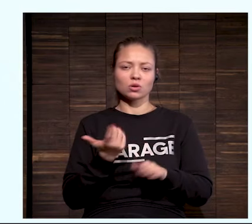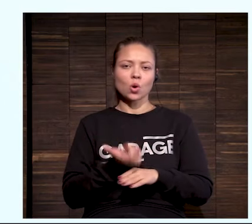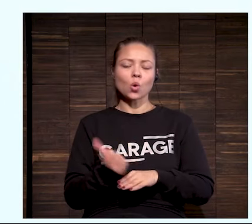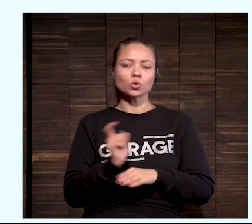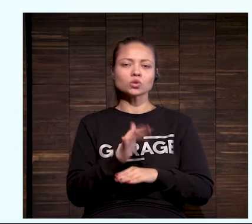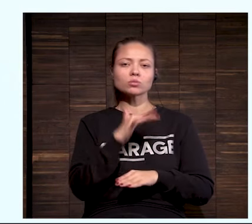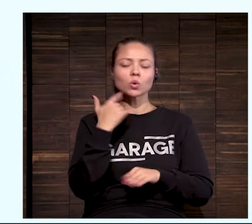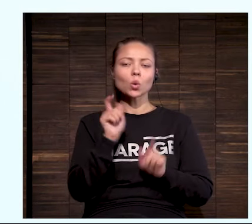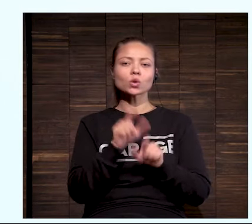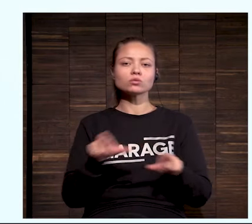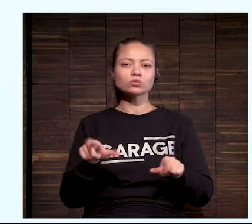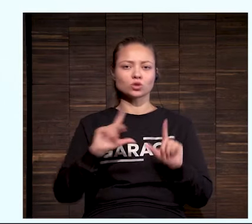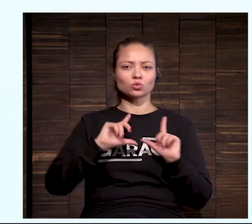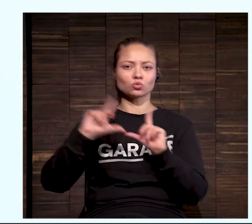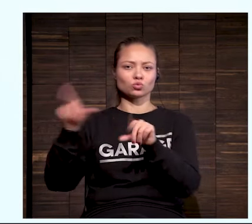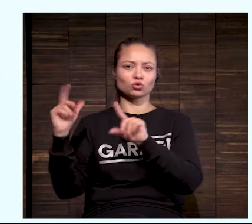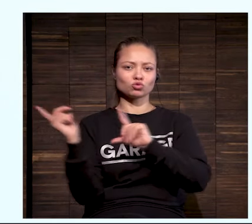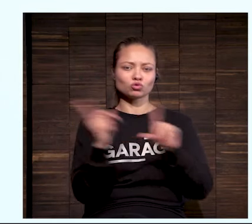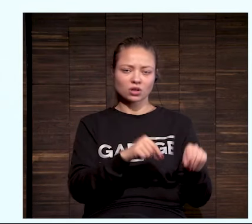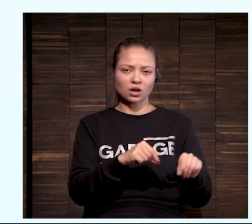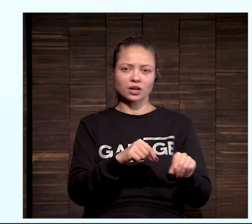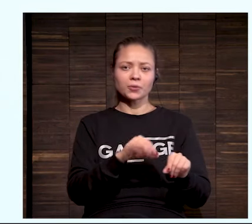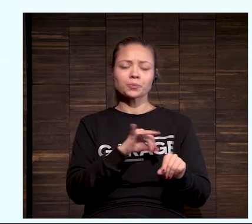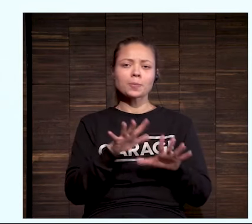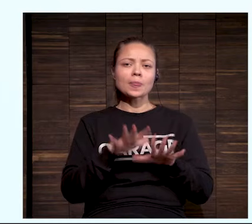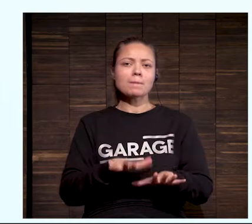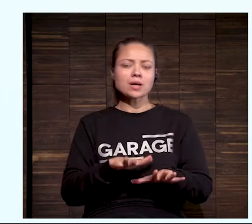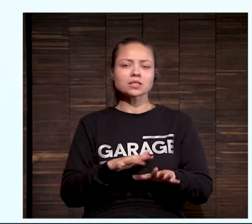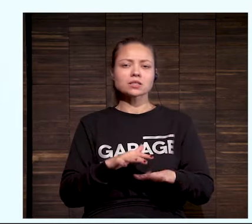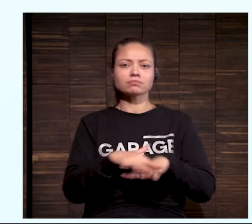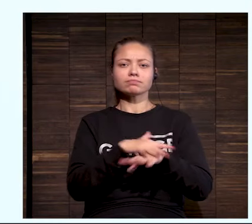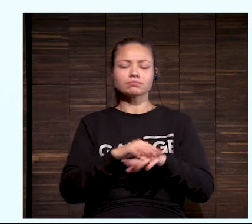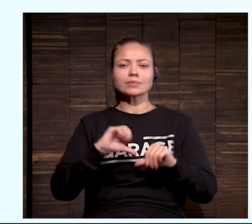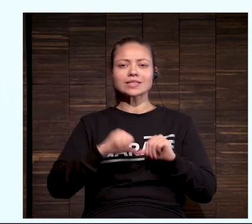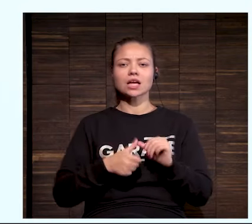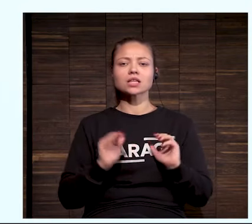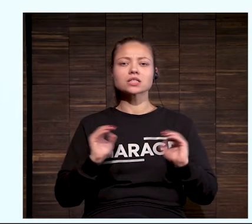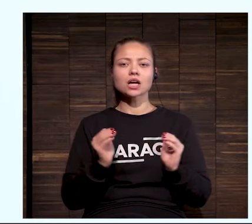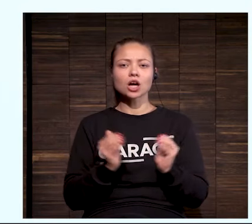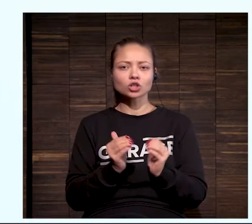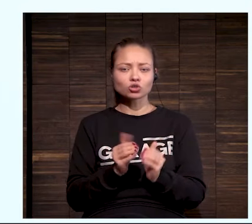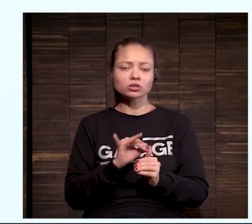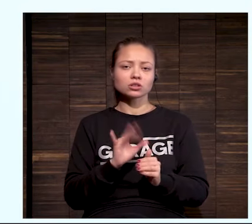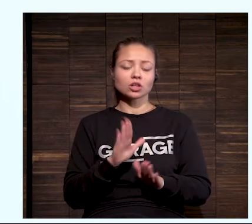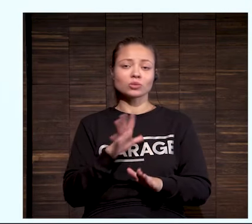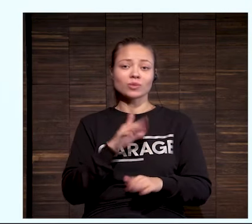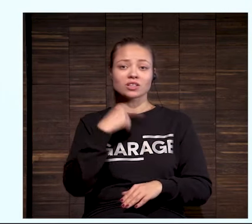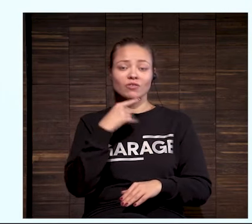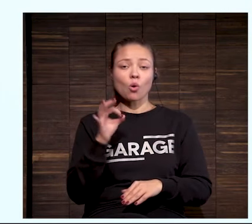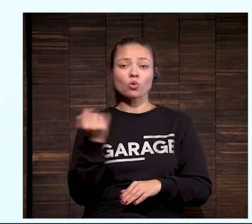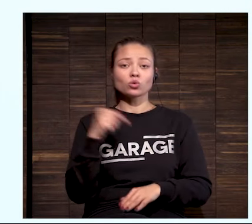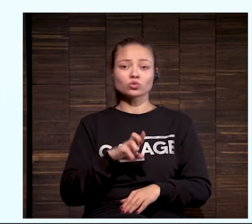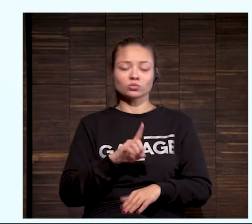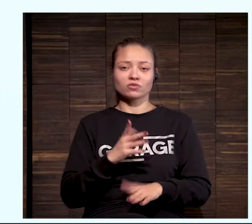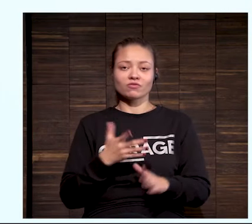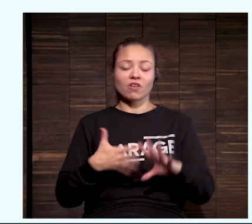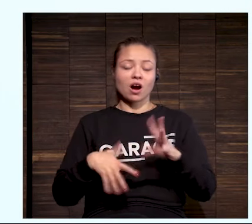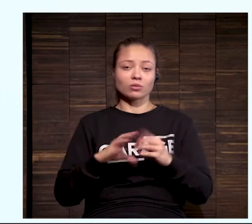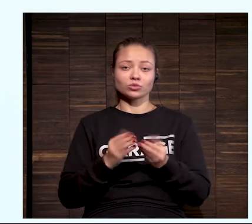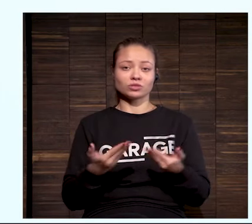много людей ужали населен местное население постоянно сокращалось был или даже разговоры о том чтобы вообще